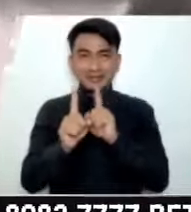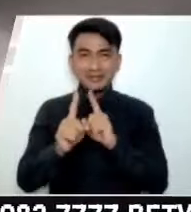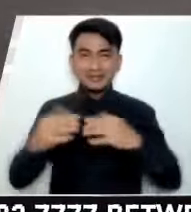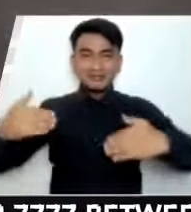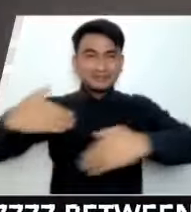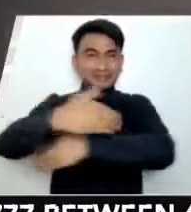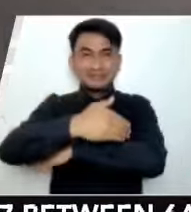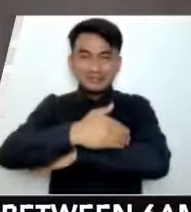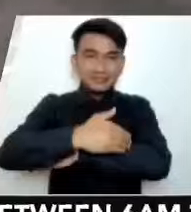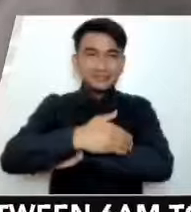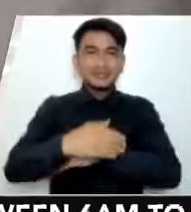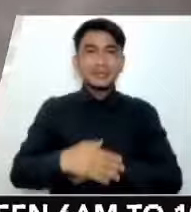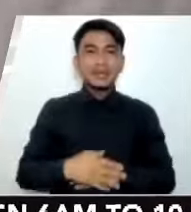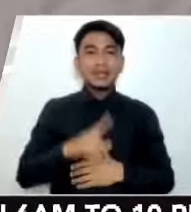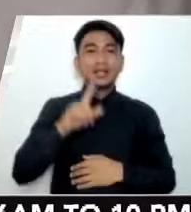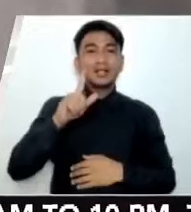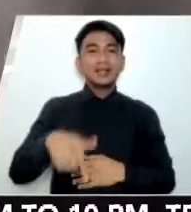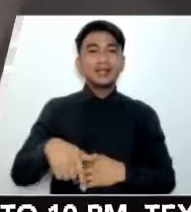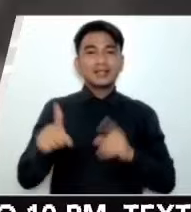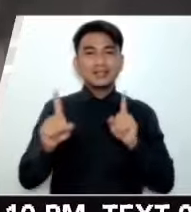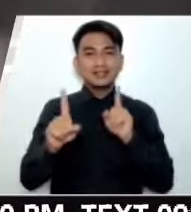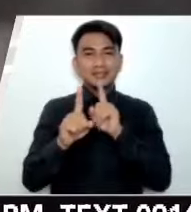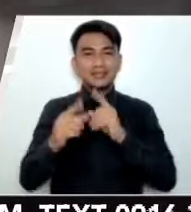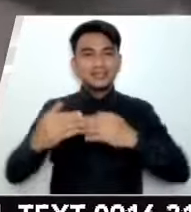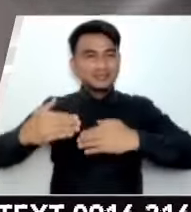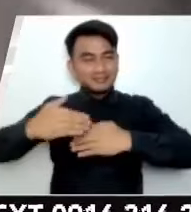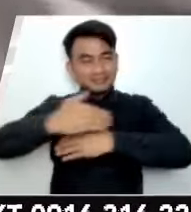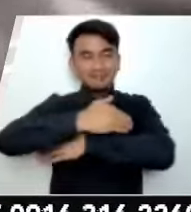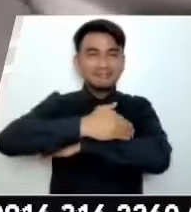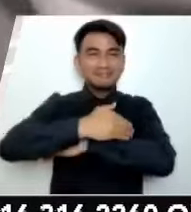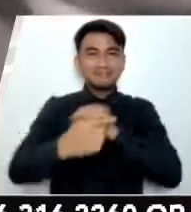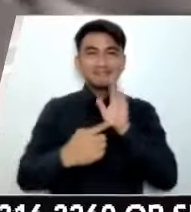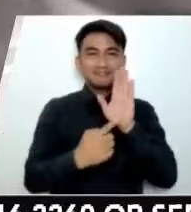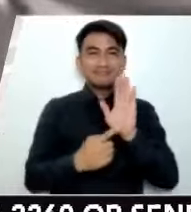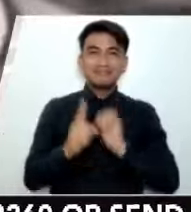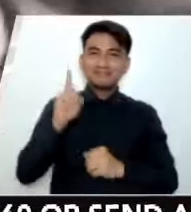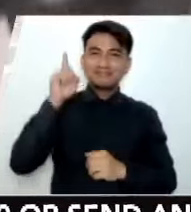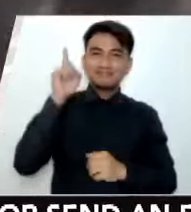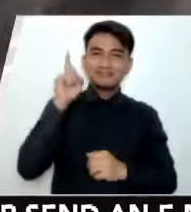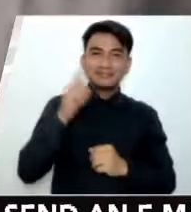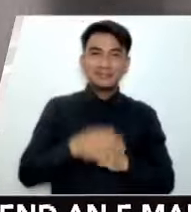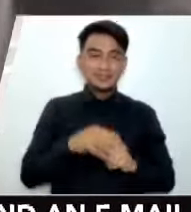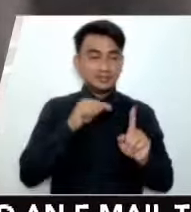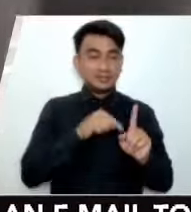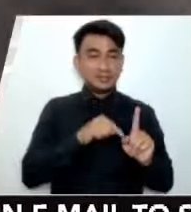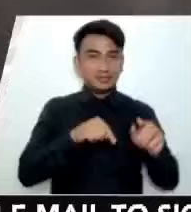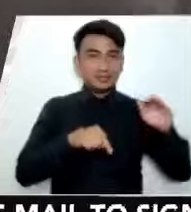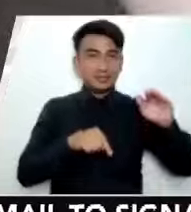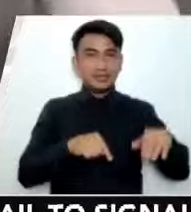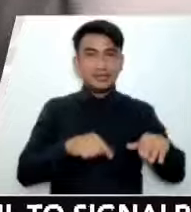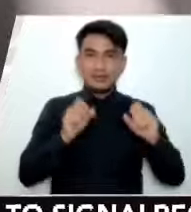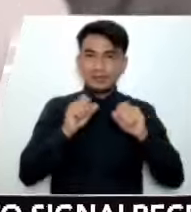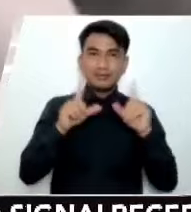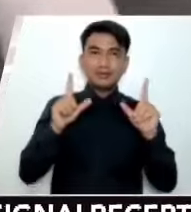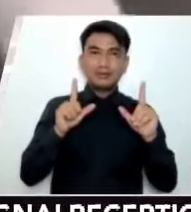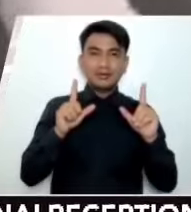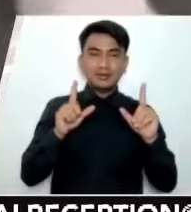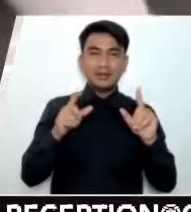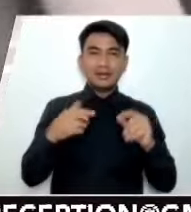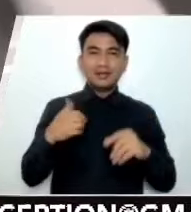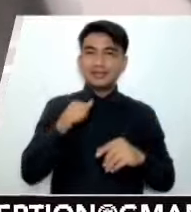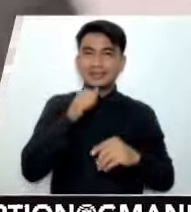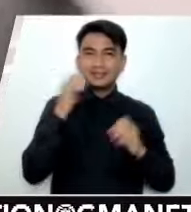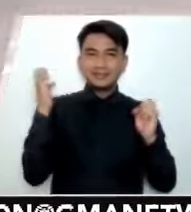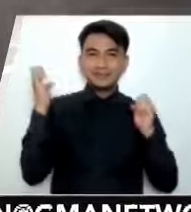Na sinunda ng isang sabik na yakap mula sa batang gulat na gulat sa isang hindi inaasahang